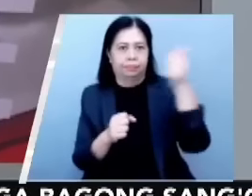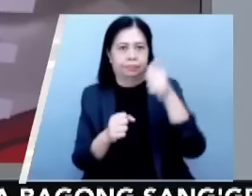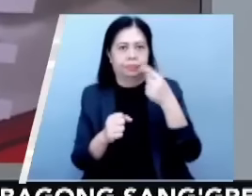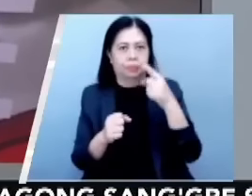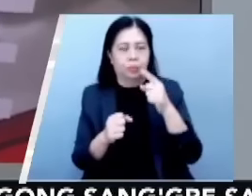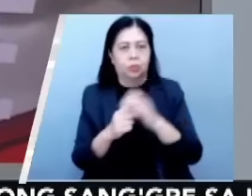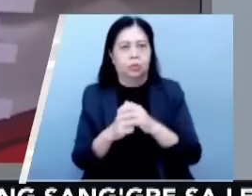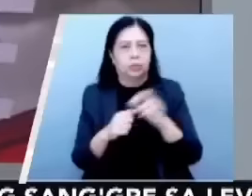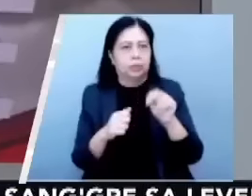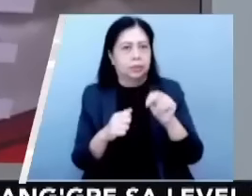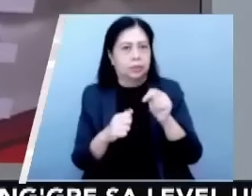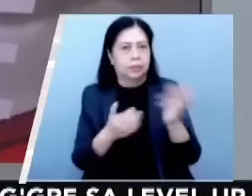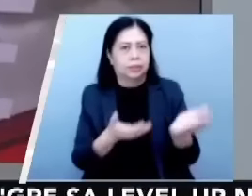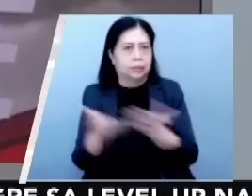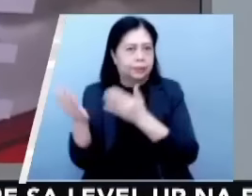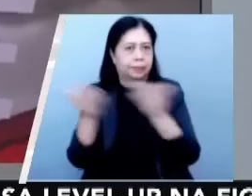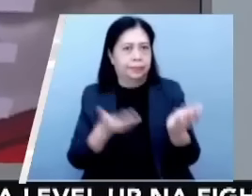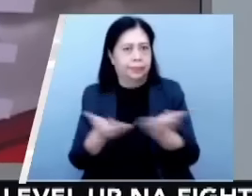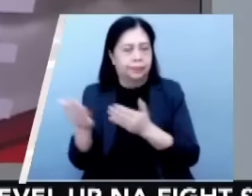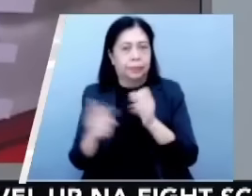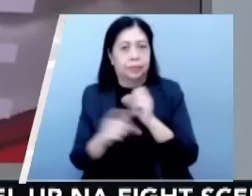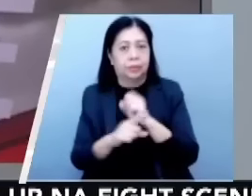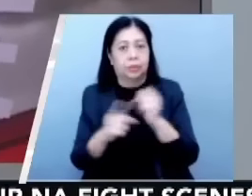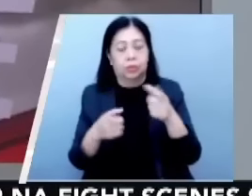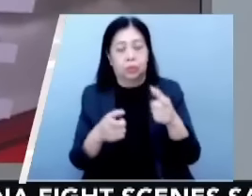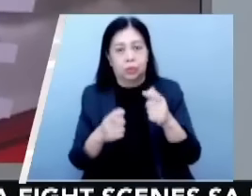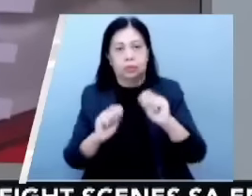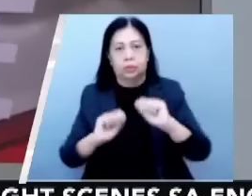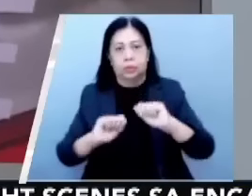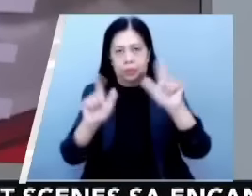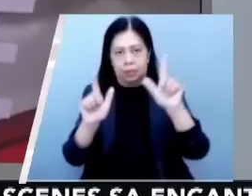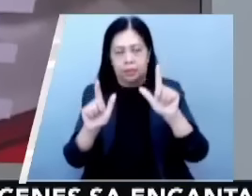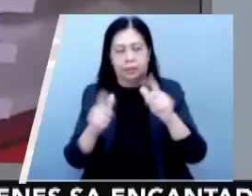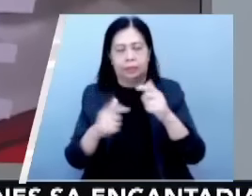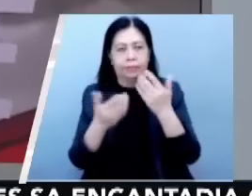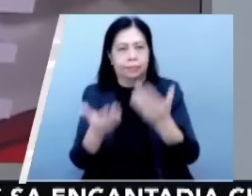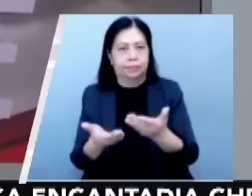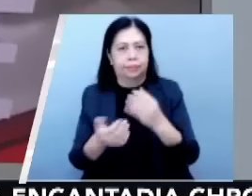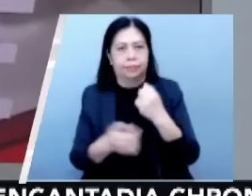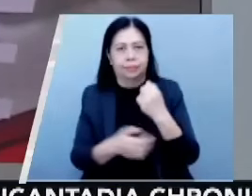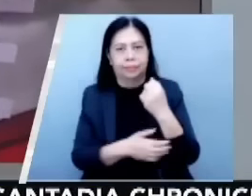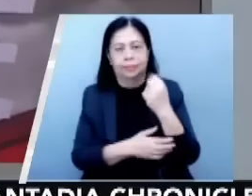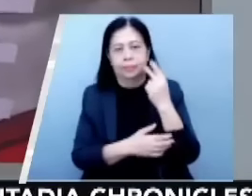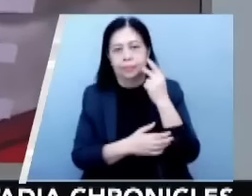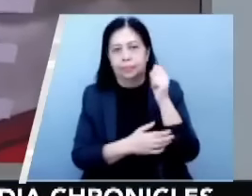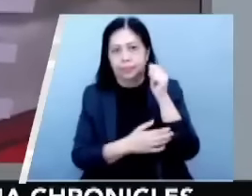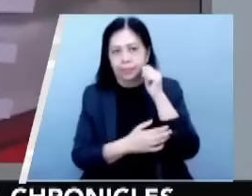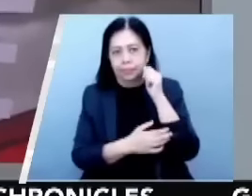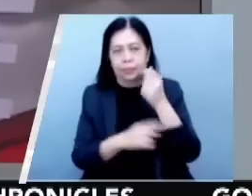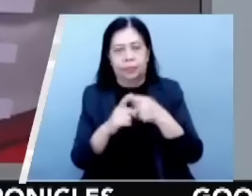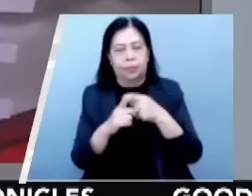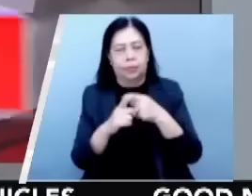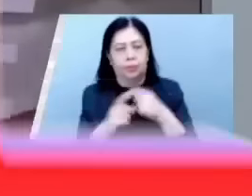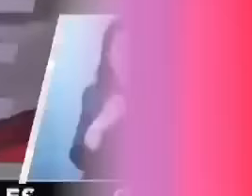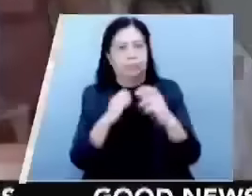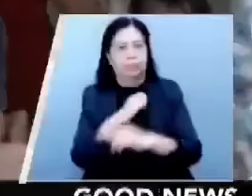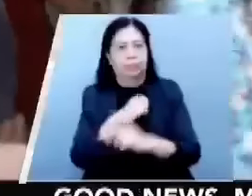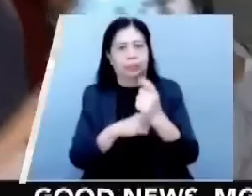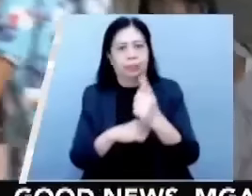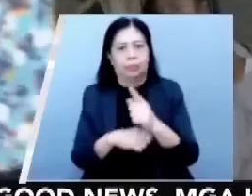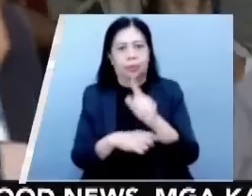kailangang ilikas. Ang sitwasyon doon, tinutukan live ni Kent Abrigana ng GMA Regional TV